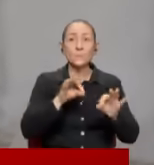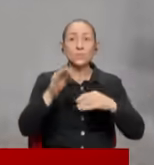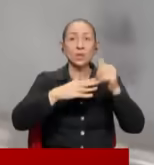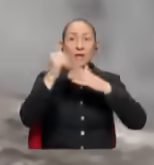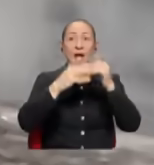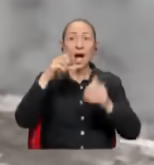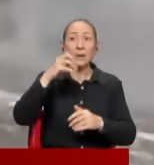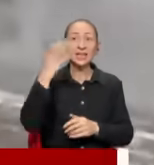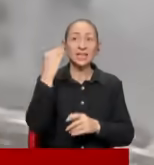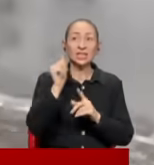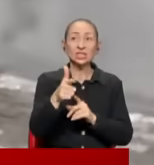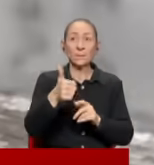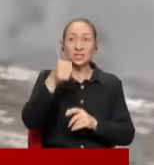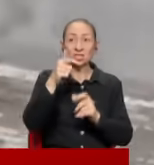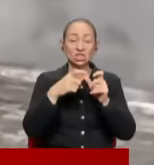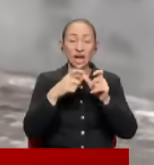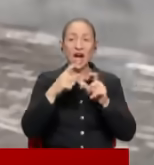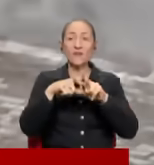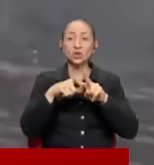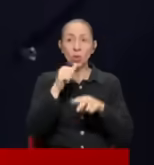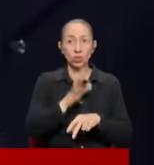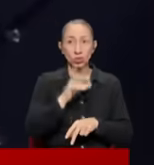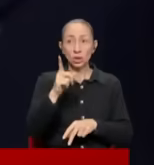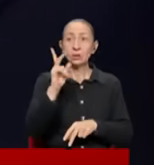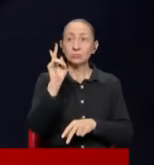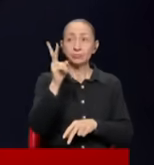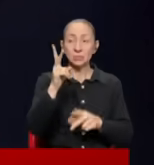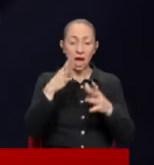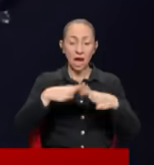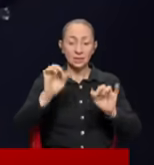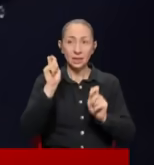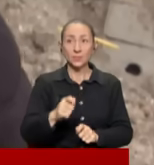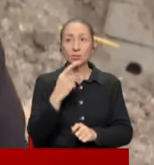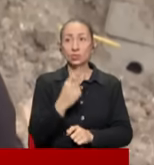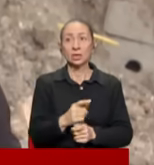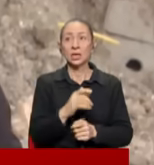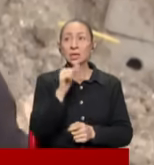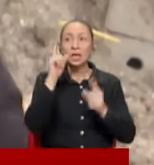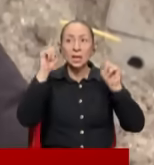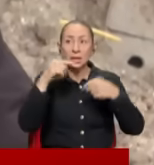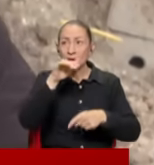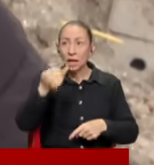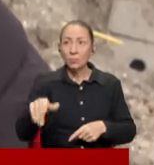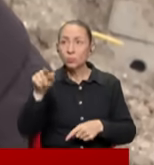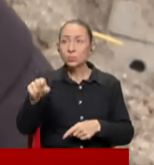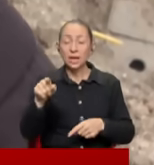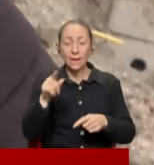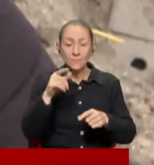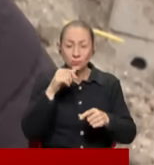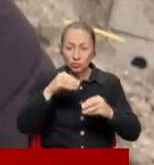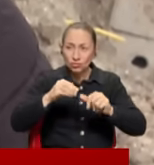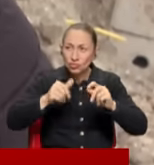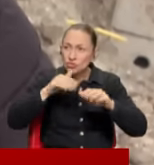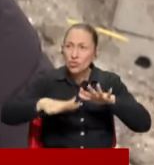müteahhit, AK Parti eski ilçe başkanı Şahin Avşaroğlu'nun kendisinin hazırlattığını iddia etti. Hiçbir yetkili gelip de buraya buradaki